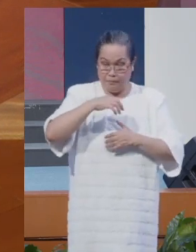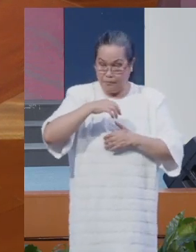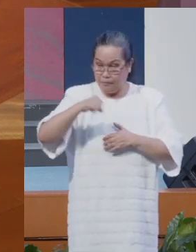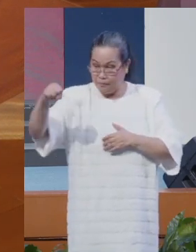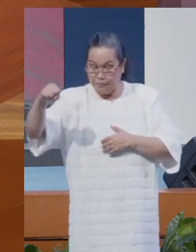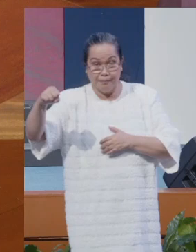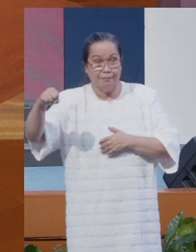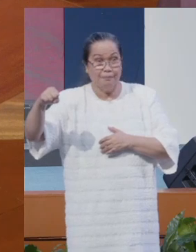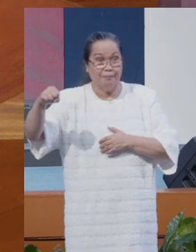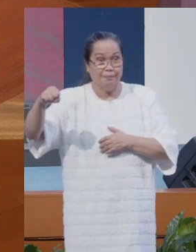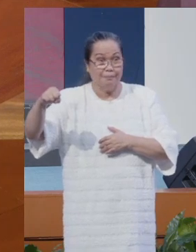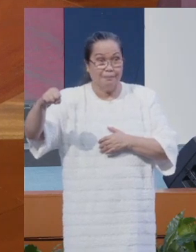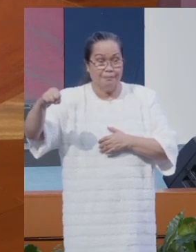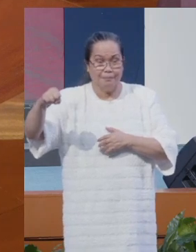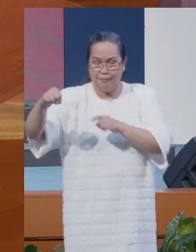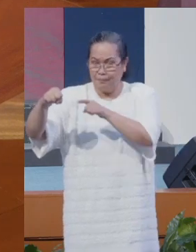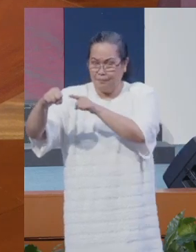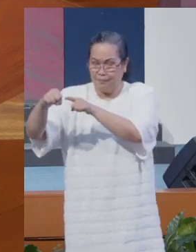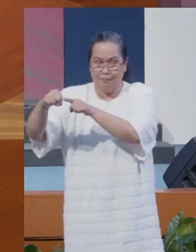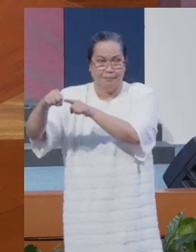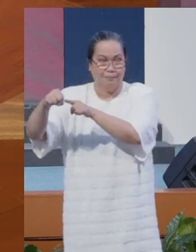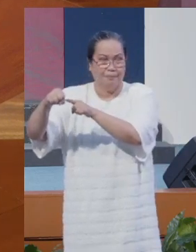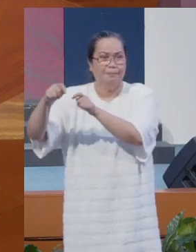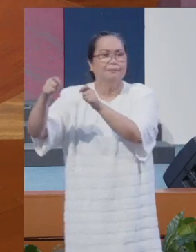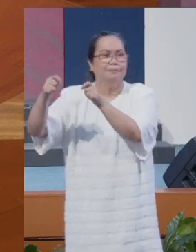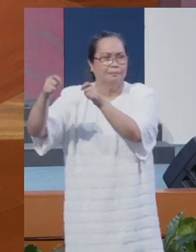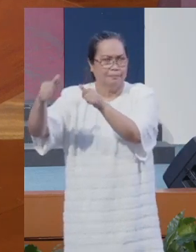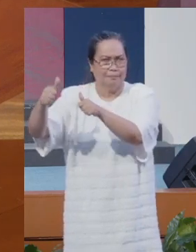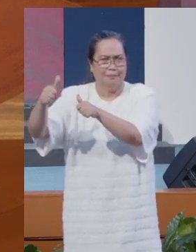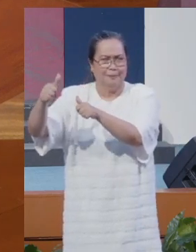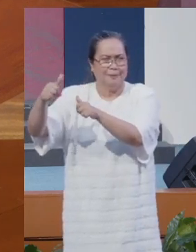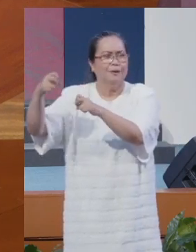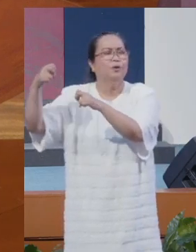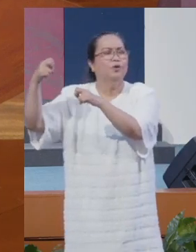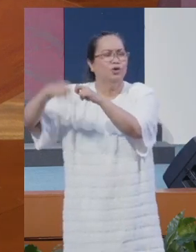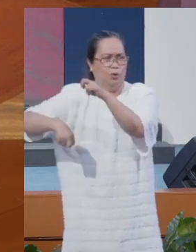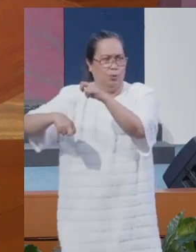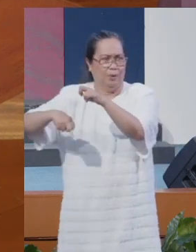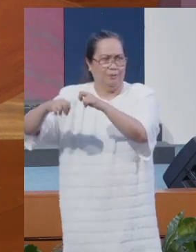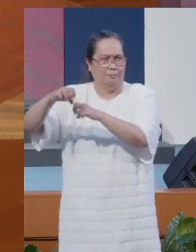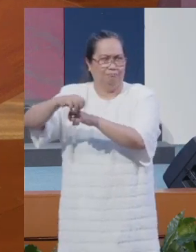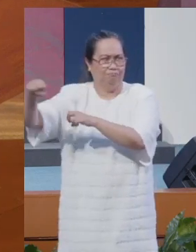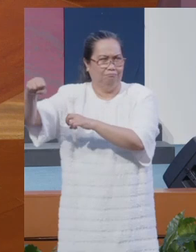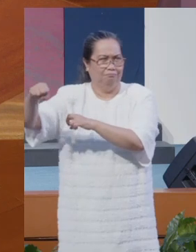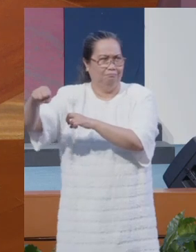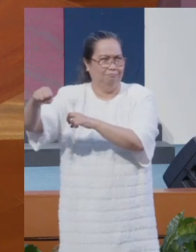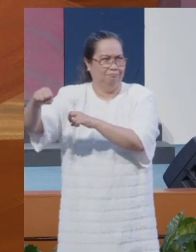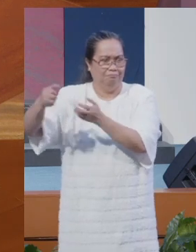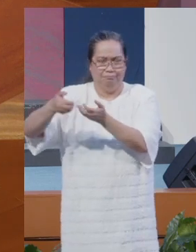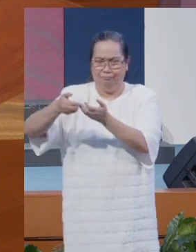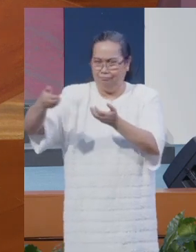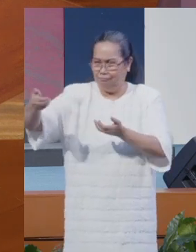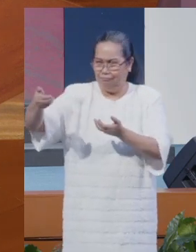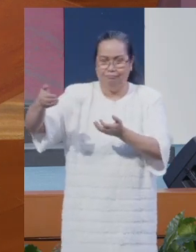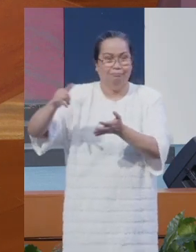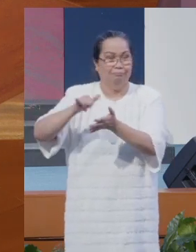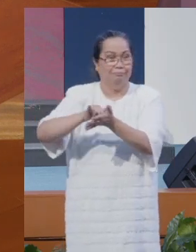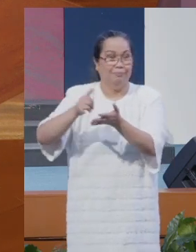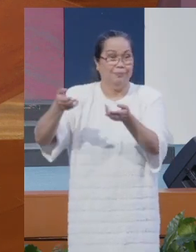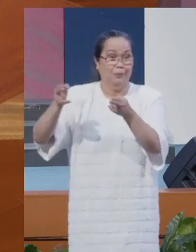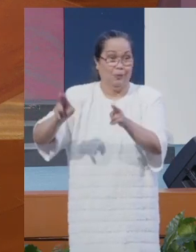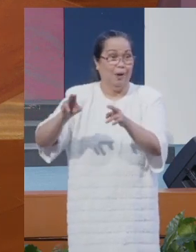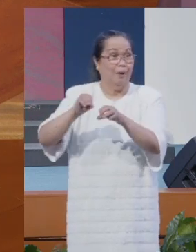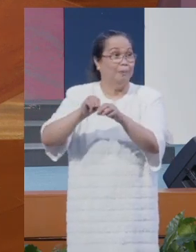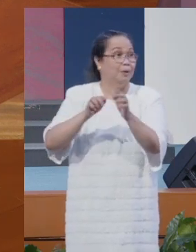them. Isang bigla at marahas na pagkakawalay. Dahil yun po ang mangyayari sa